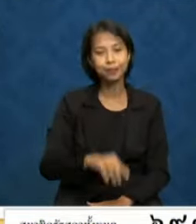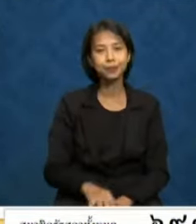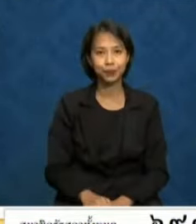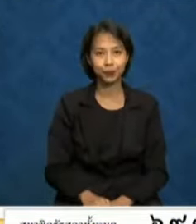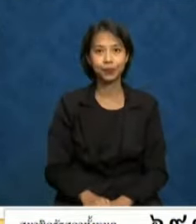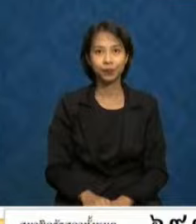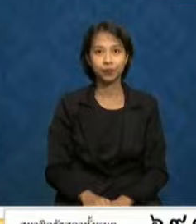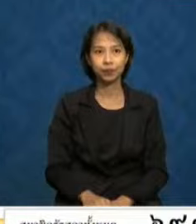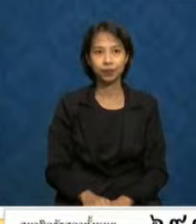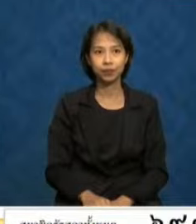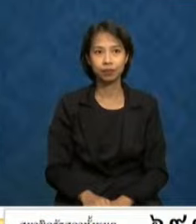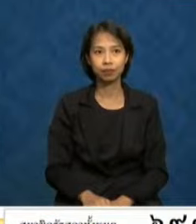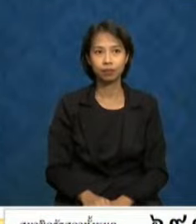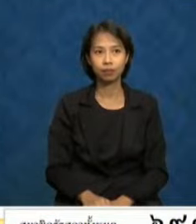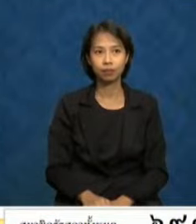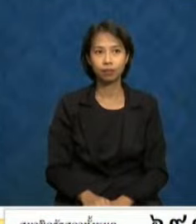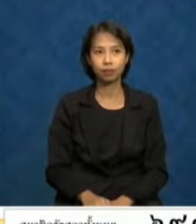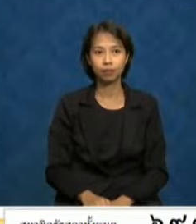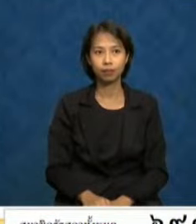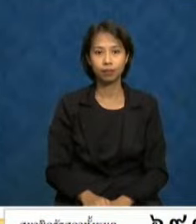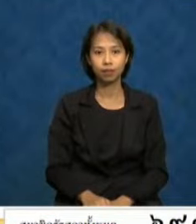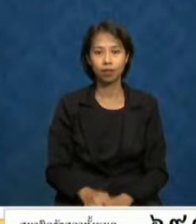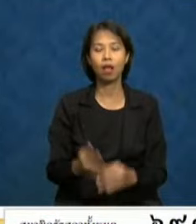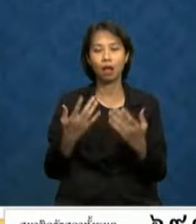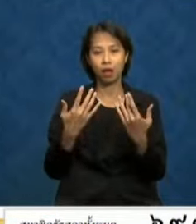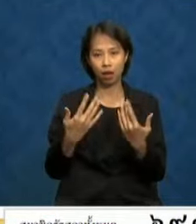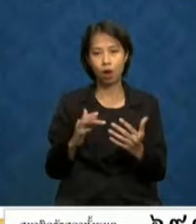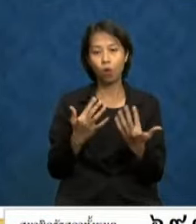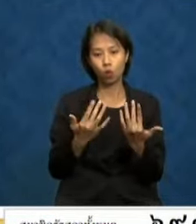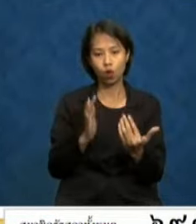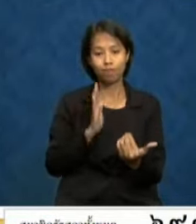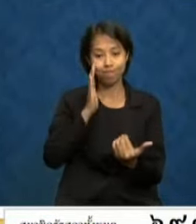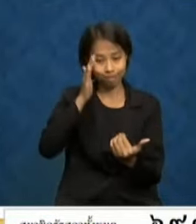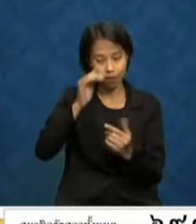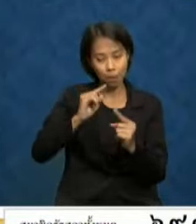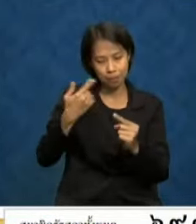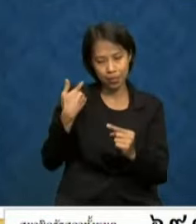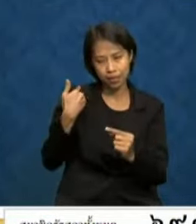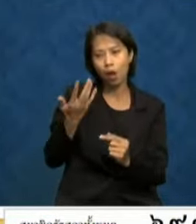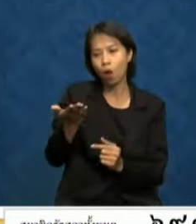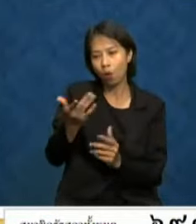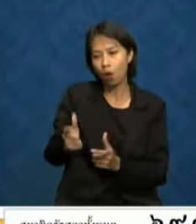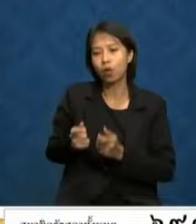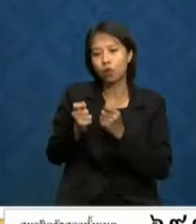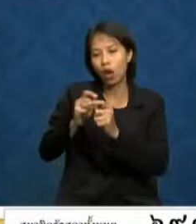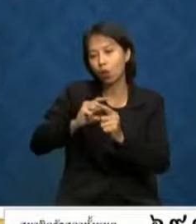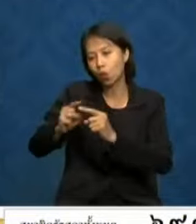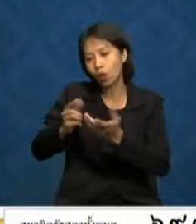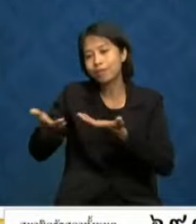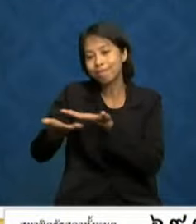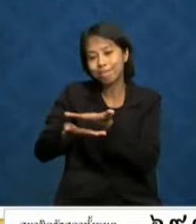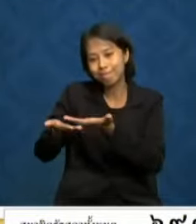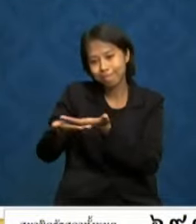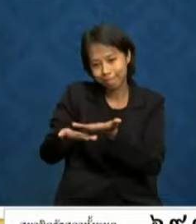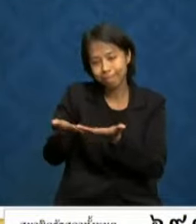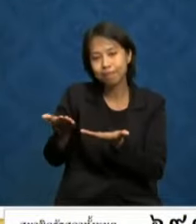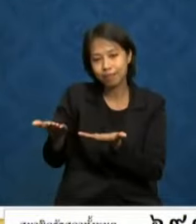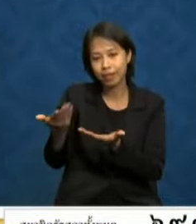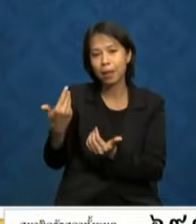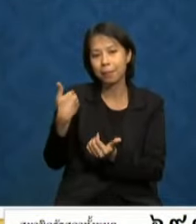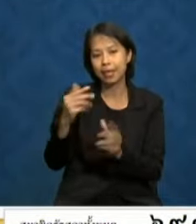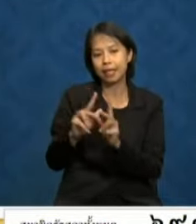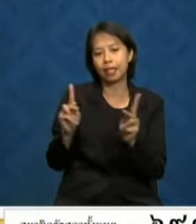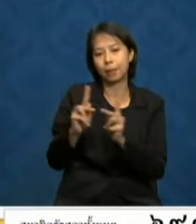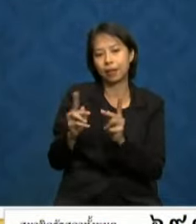ราก็จะมีการมาหารือขออนุญาตหารือปรึกษาหารือกับทางท่านสมาชิกผู้ทรงเกียรติผ่านทางคณะก